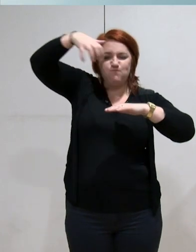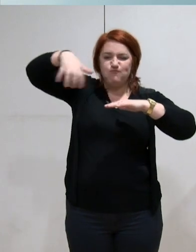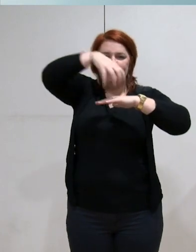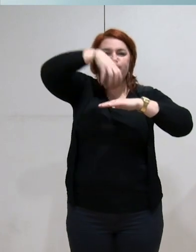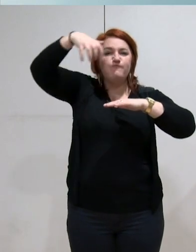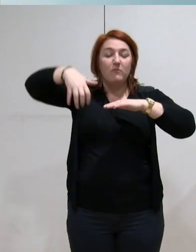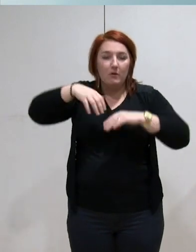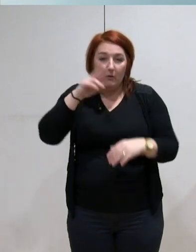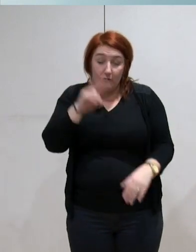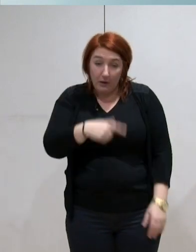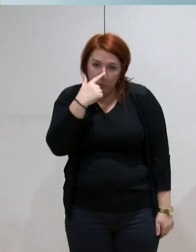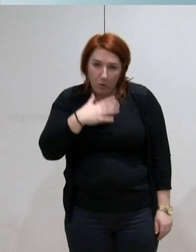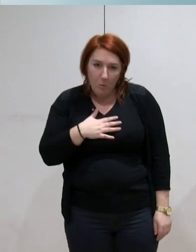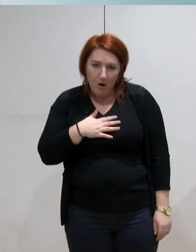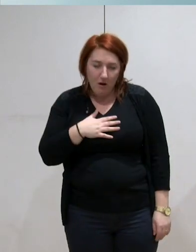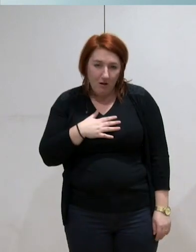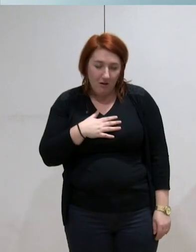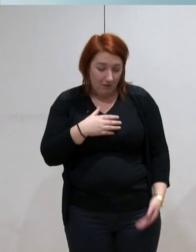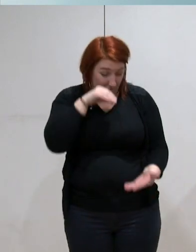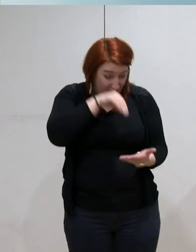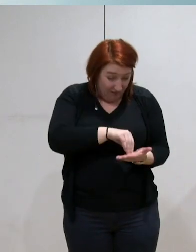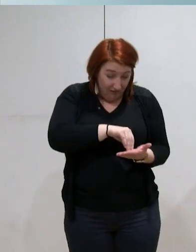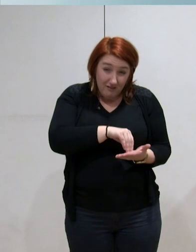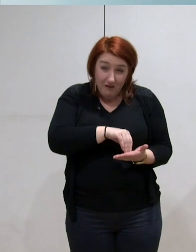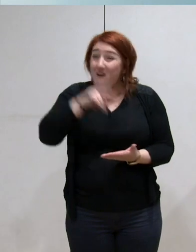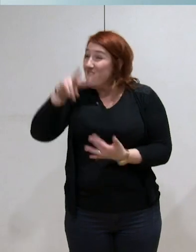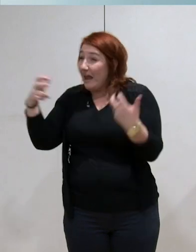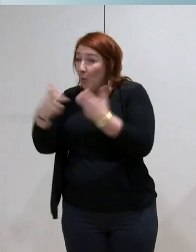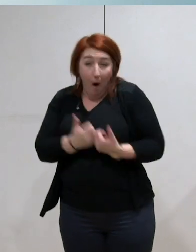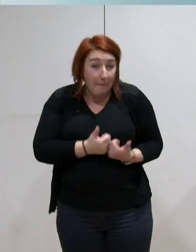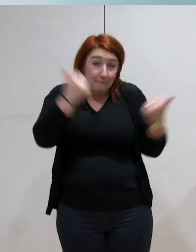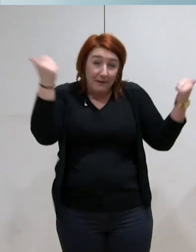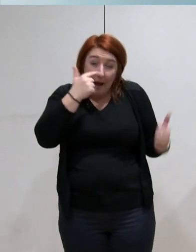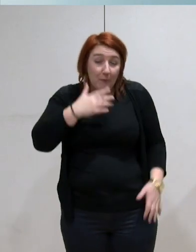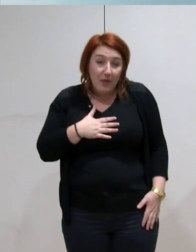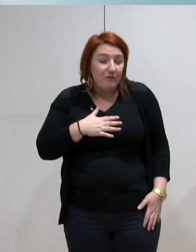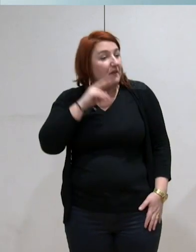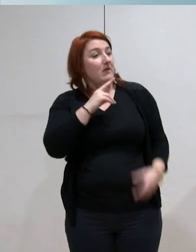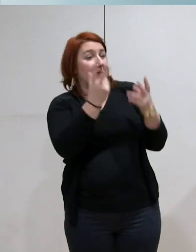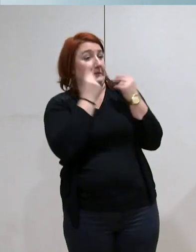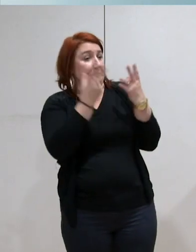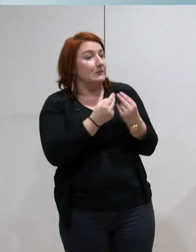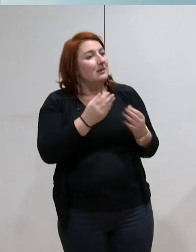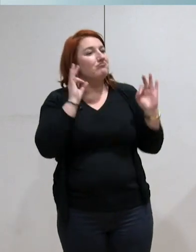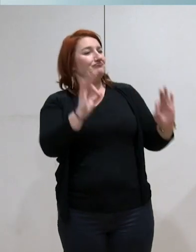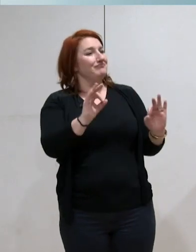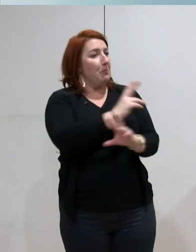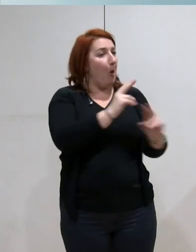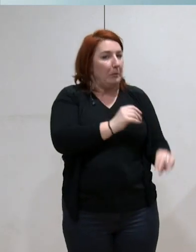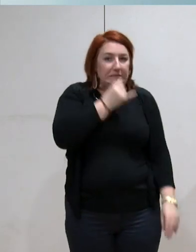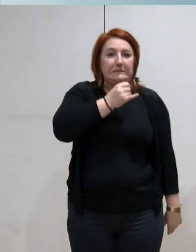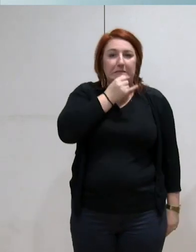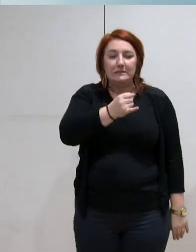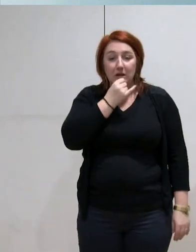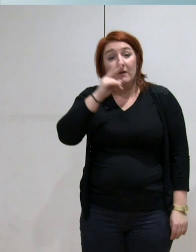complètement hors de proportion avec les coûts réels et je n'ai pas eu à ce jour d'explication satisfaisante moi je suis